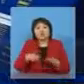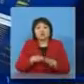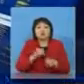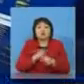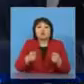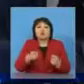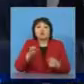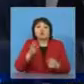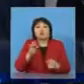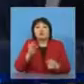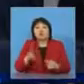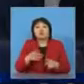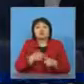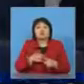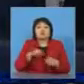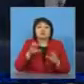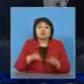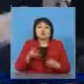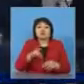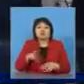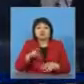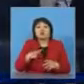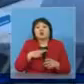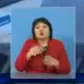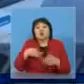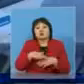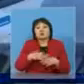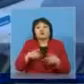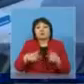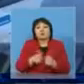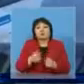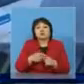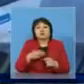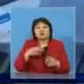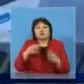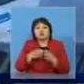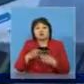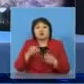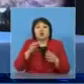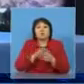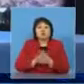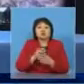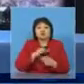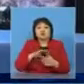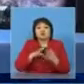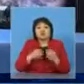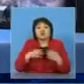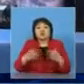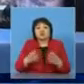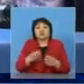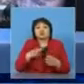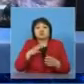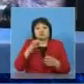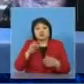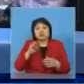аким области Ондасы Нуразалин, председатель республиканского общественного объединения отраслевой профсоюз работников системы здравоохранения